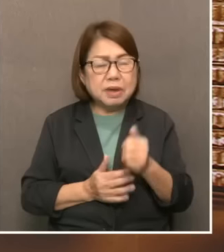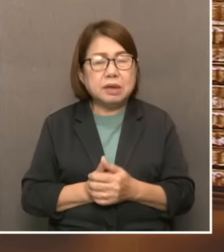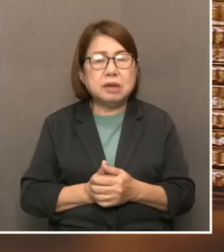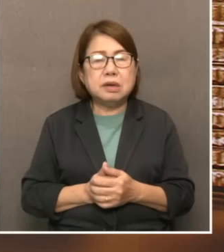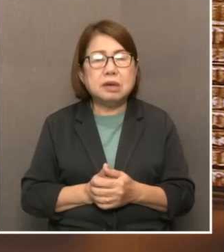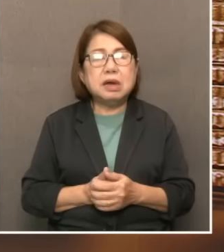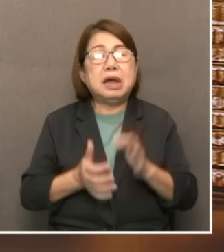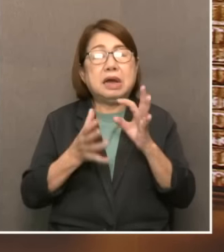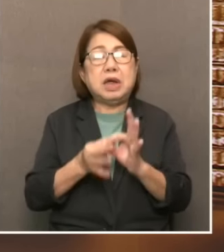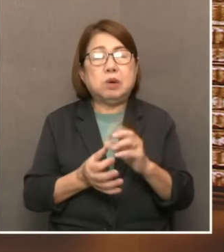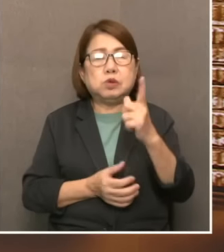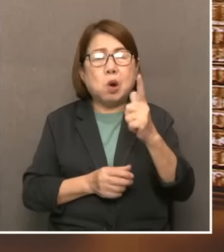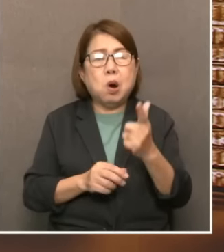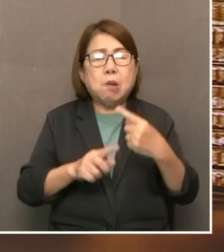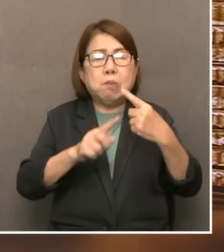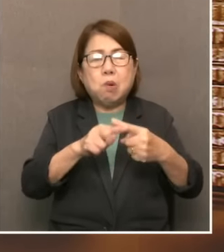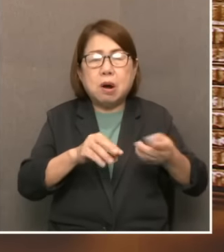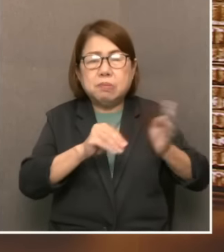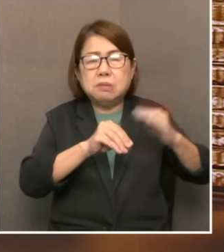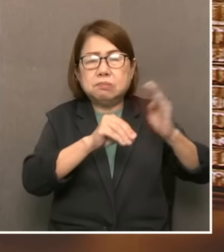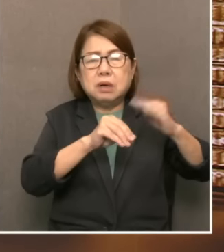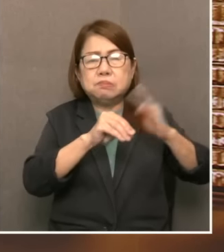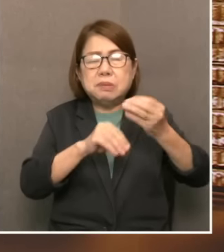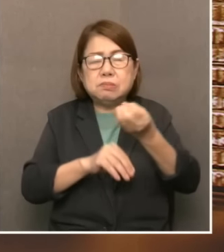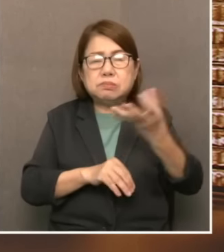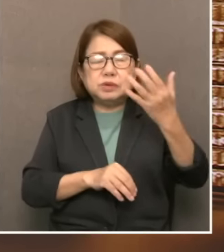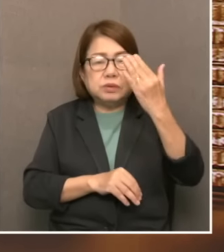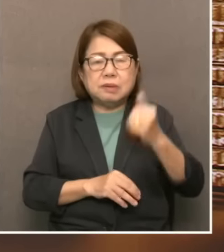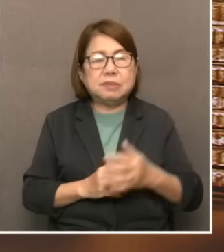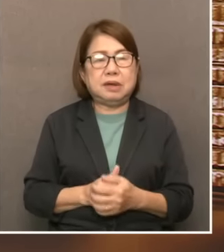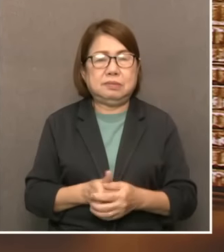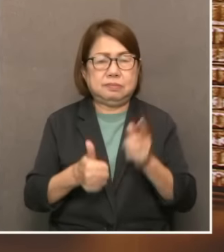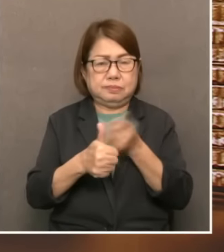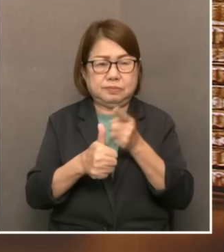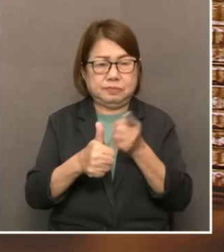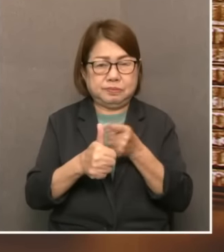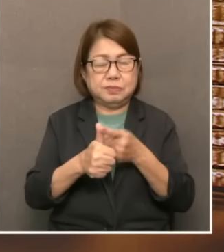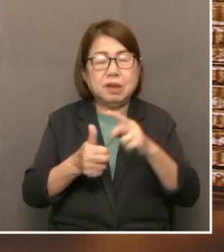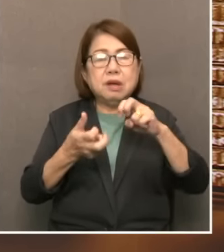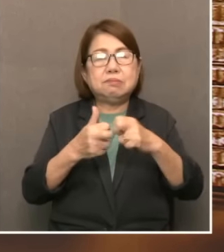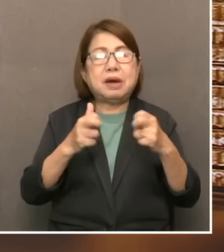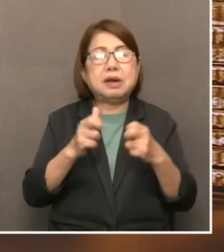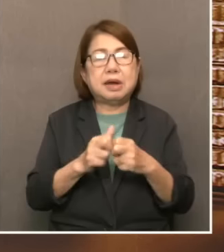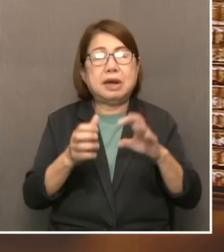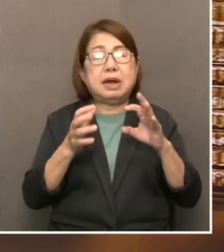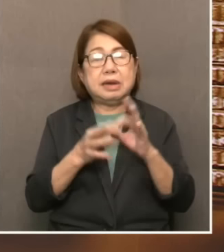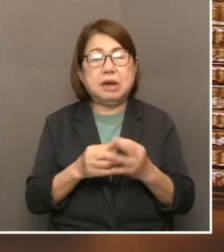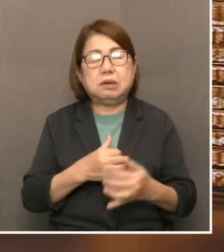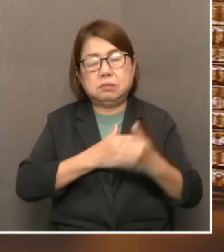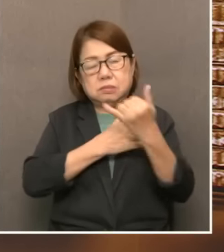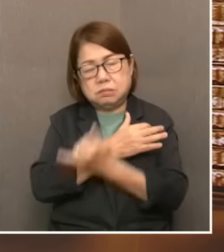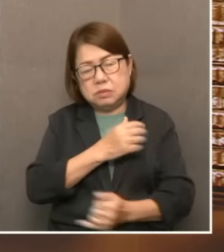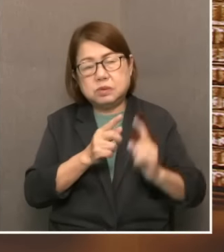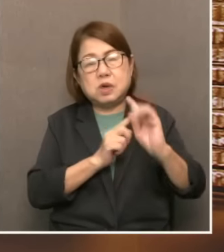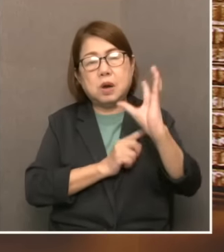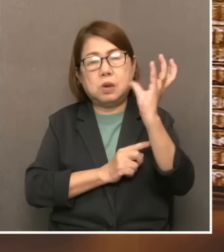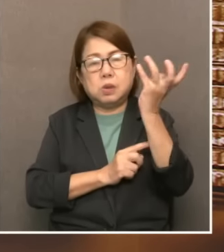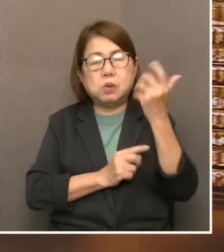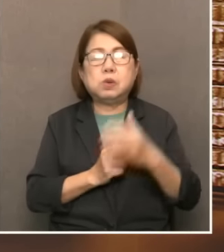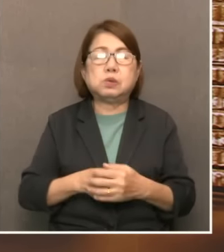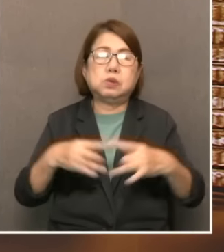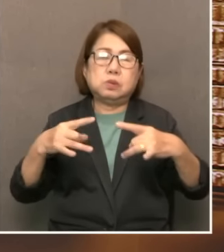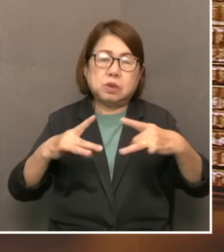กับราคาทองคำในช่วงนี้ที่ส่งผลต่อความไม่แน่นอนนะเรื่องแรกก็คือปัญหาภูมิรัฐศาสตร์ความขัดแย้งสงครามการ